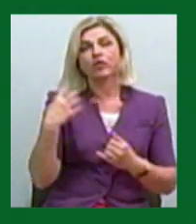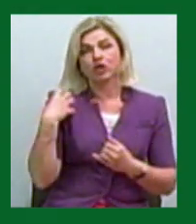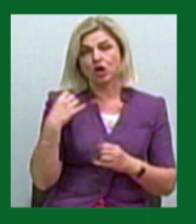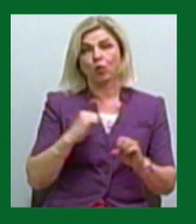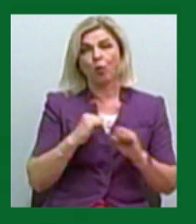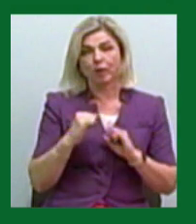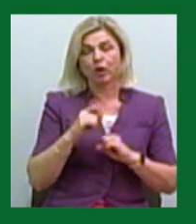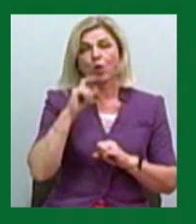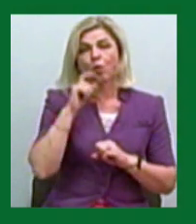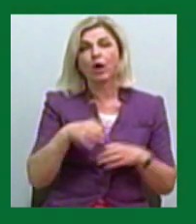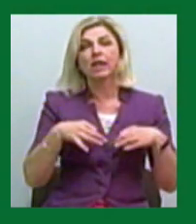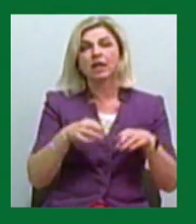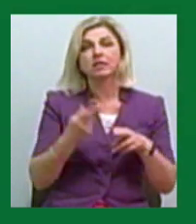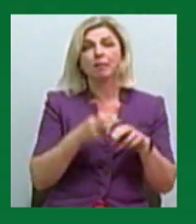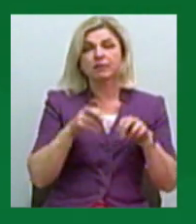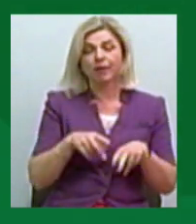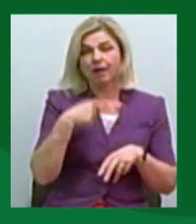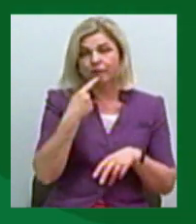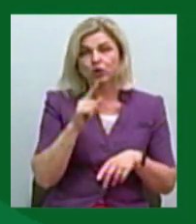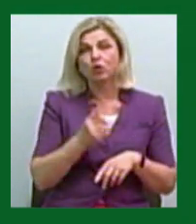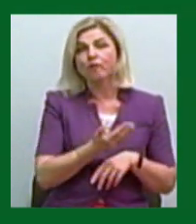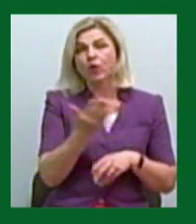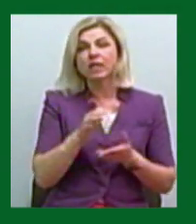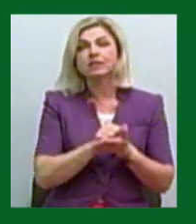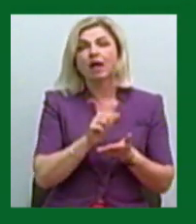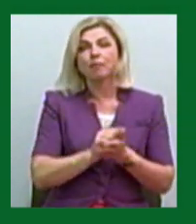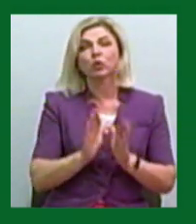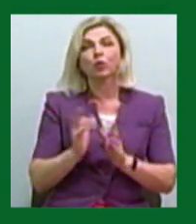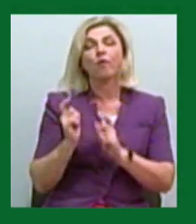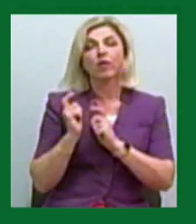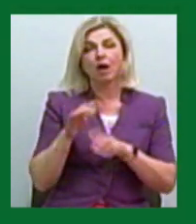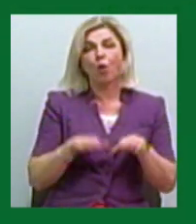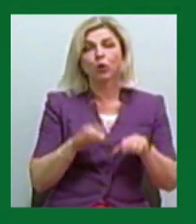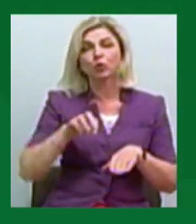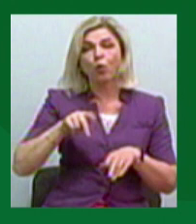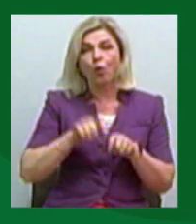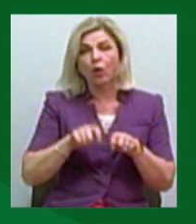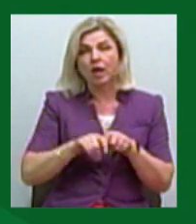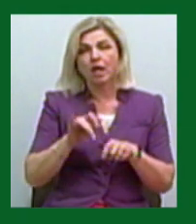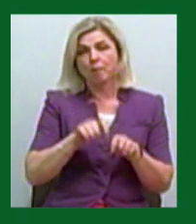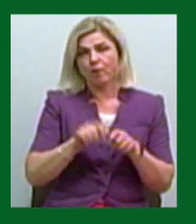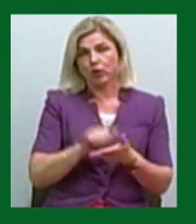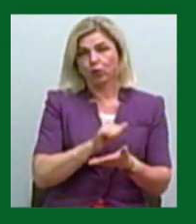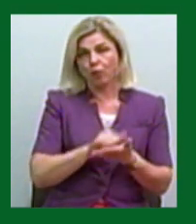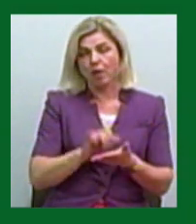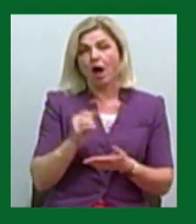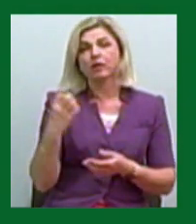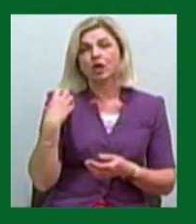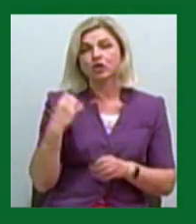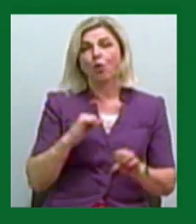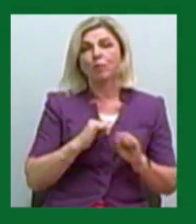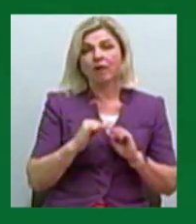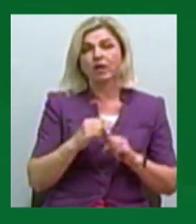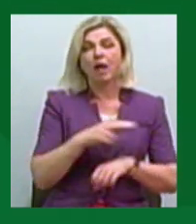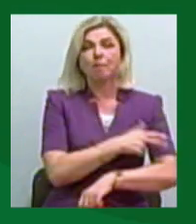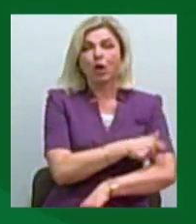Укртрансбезпеки Олександр Гранюк сказав, вони займаються лише ваговим контролем і перевіркою документів. Начальник управління патрульної